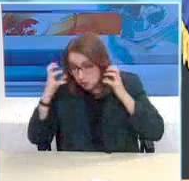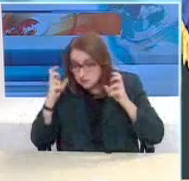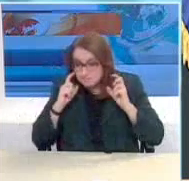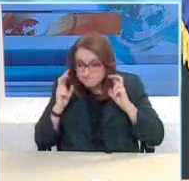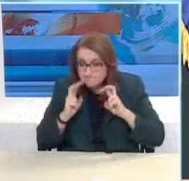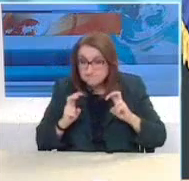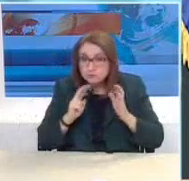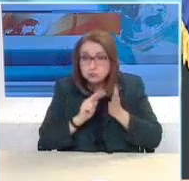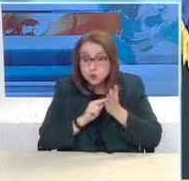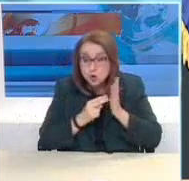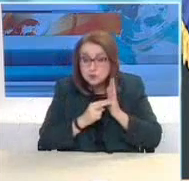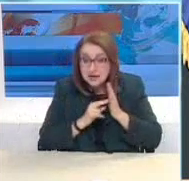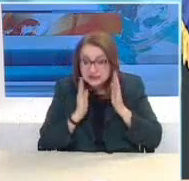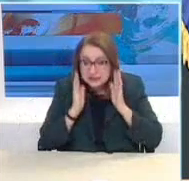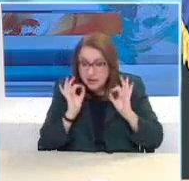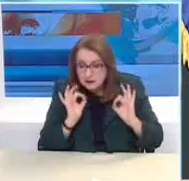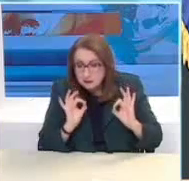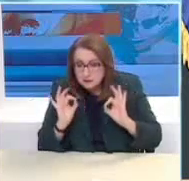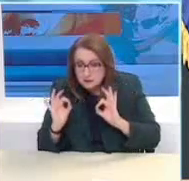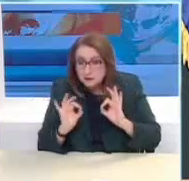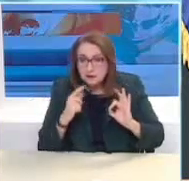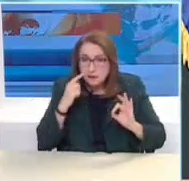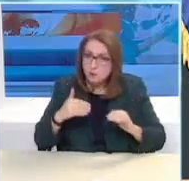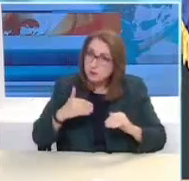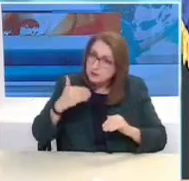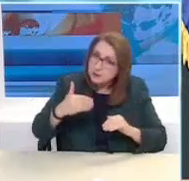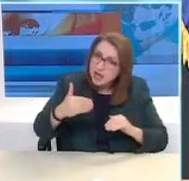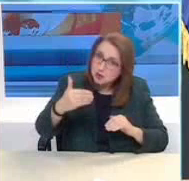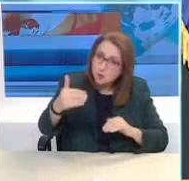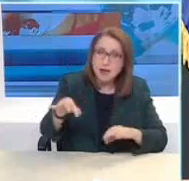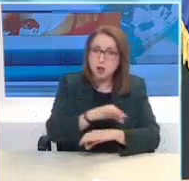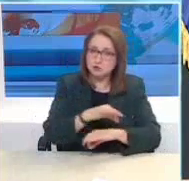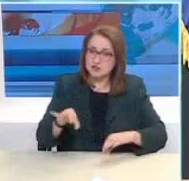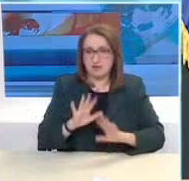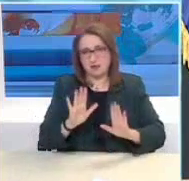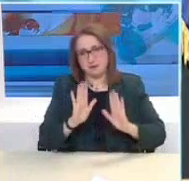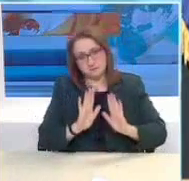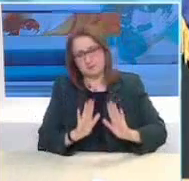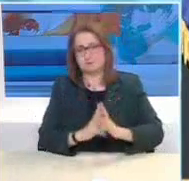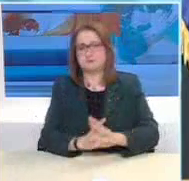για το άμεσο μέλλον, ένα συστηματικό σχεδιασμό για την επόμενη φάση. Σας ευχαριστώ. Ευχαριστούμε, κύριε.